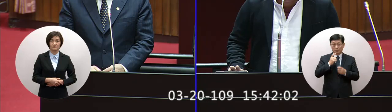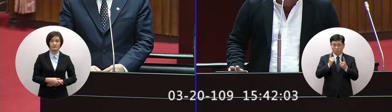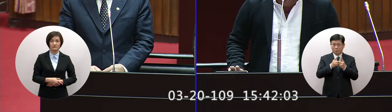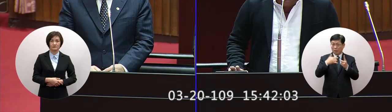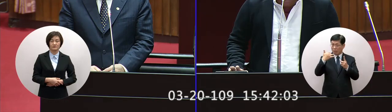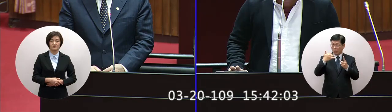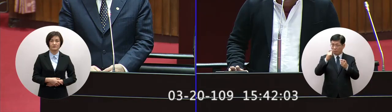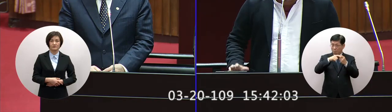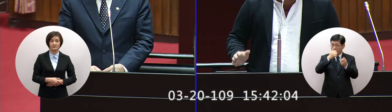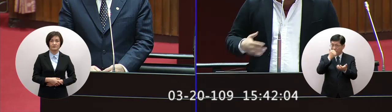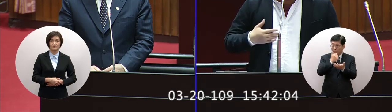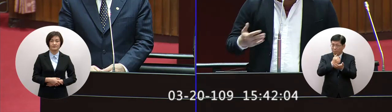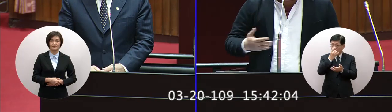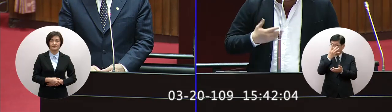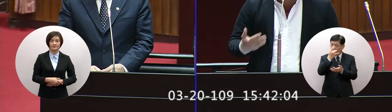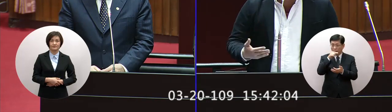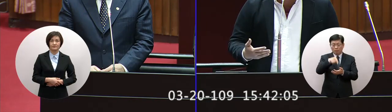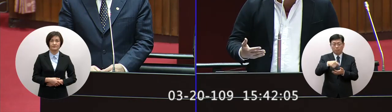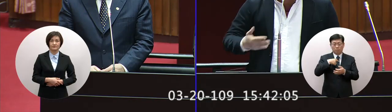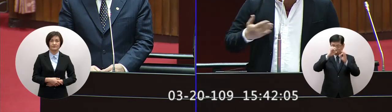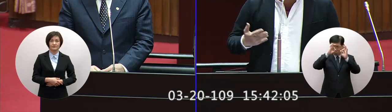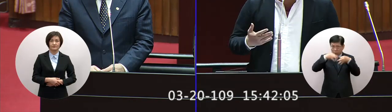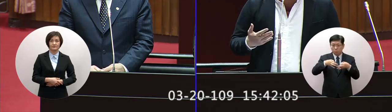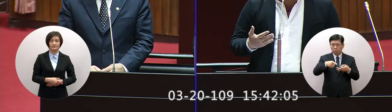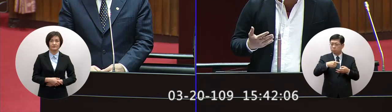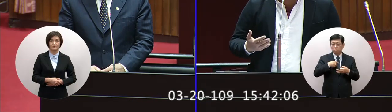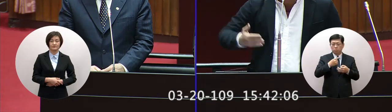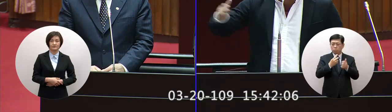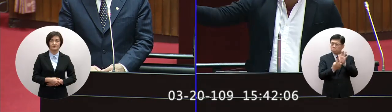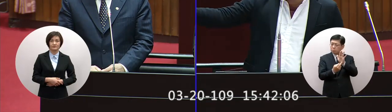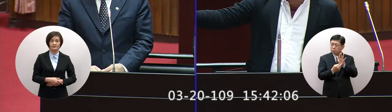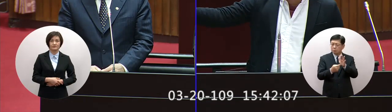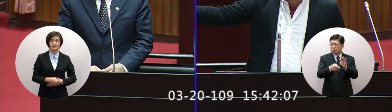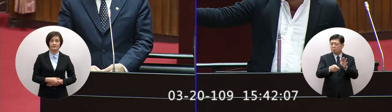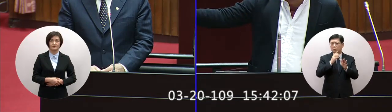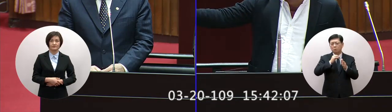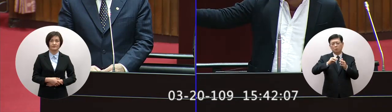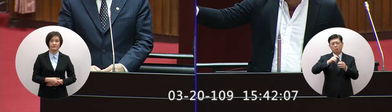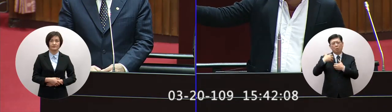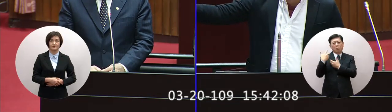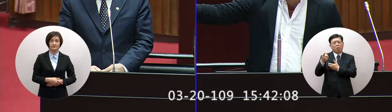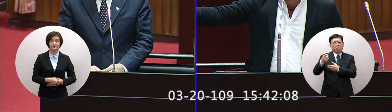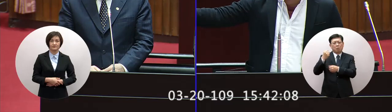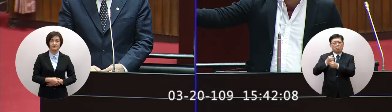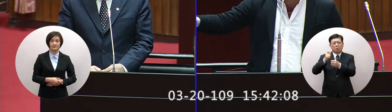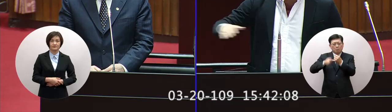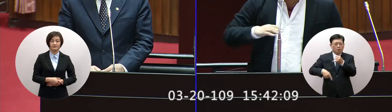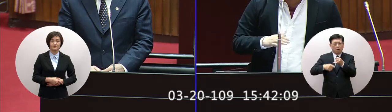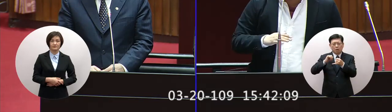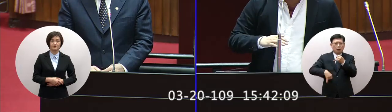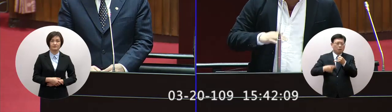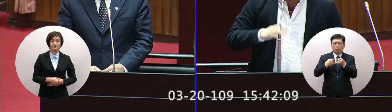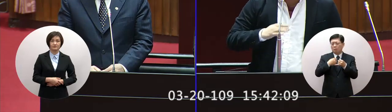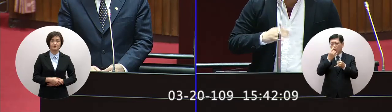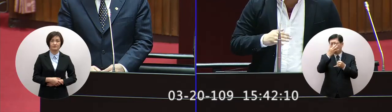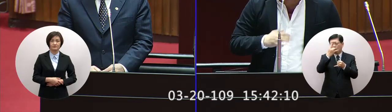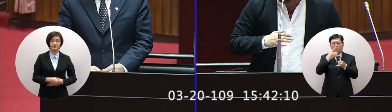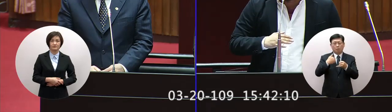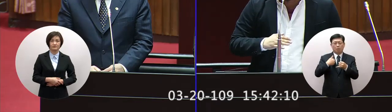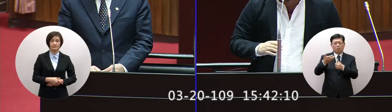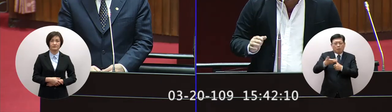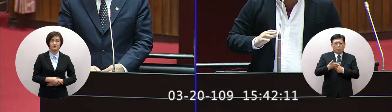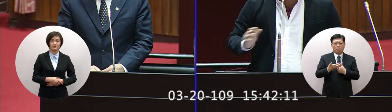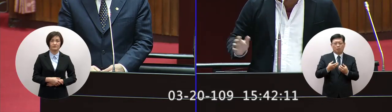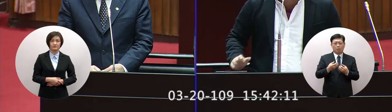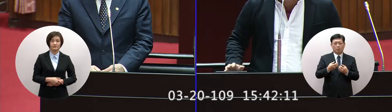能达成目标的这个检讨的原因，每个部会都在说，因为另外一个部会没做到什么什么事情，所以我有什么